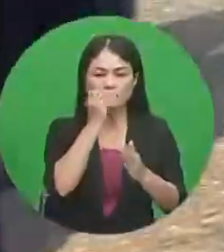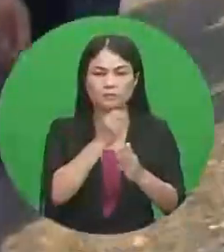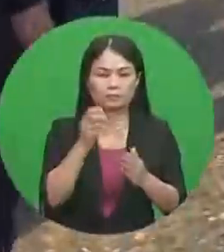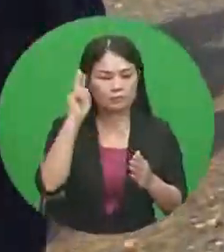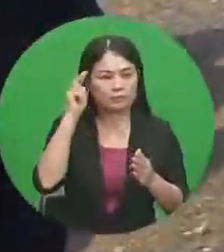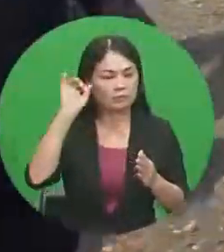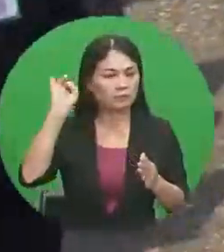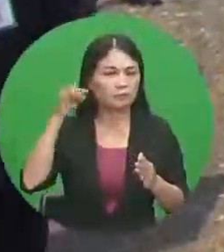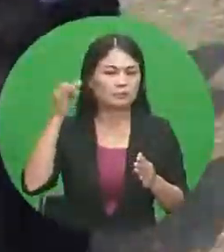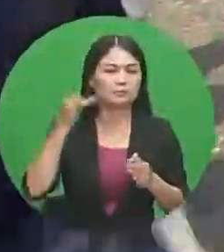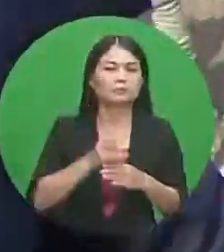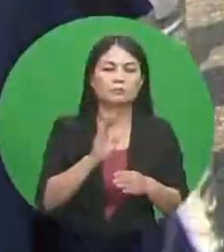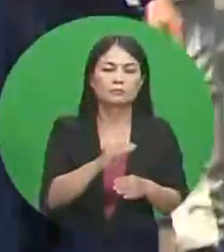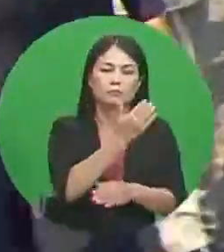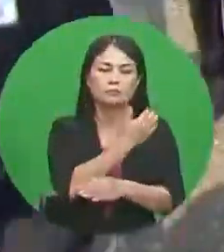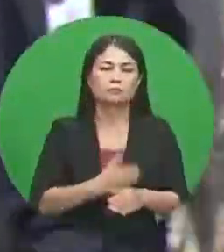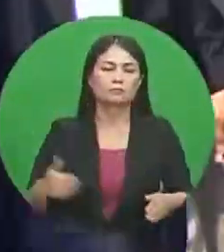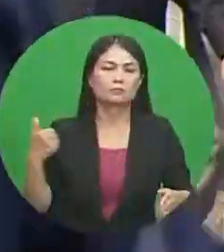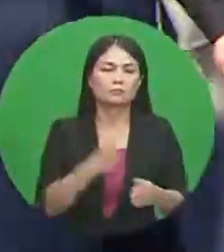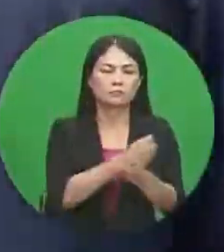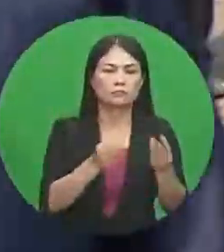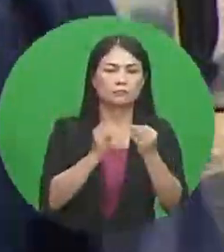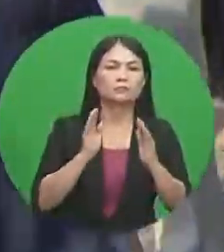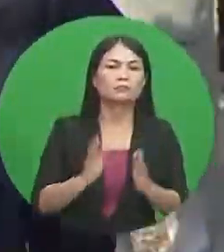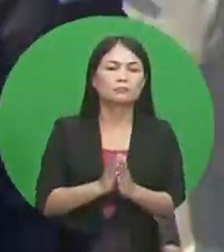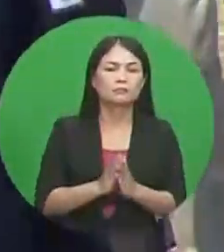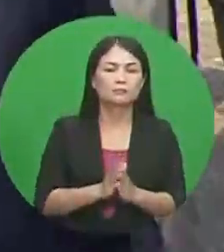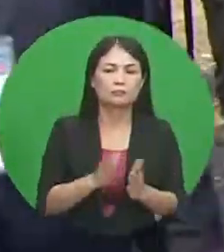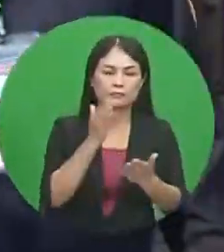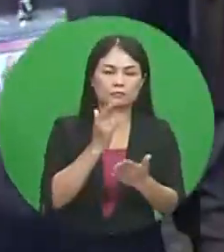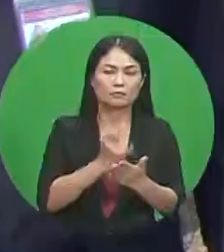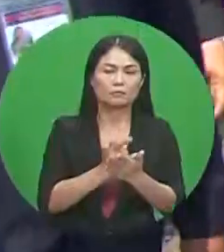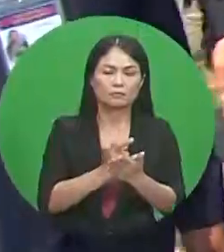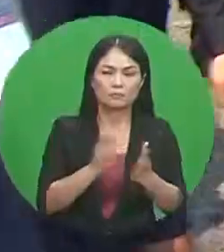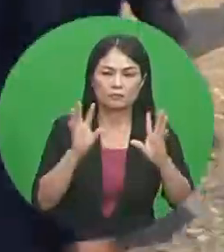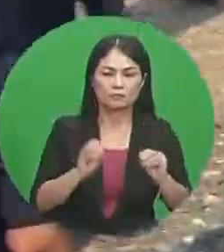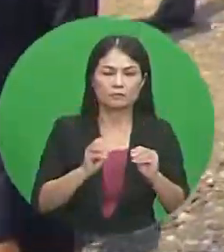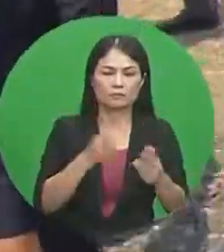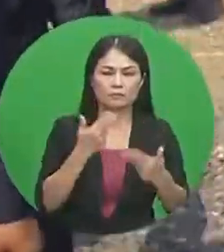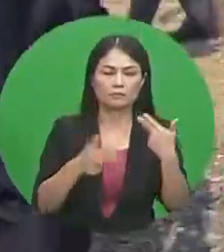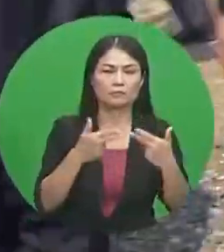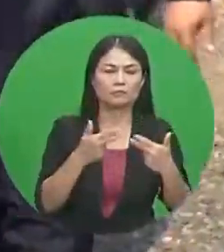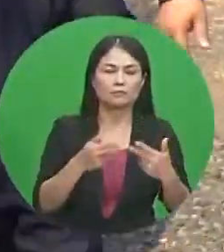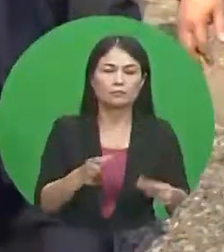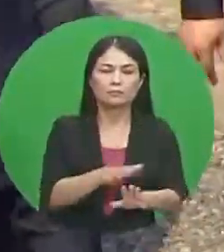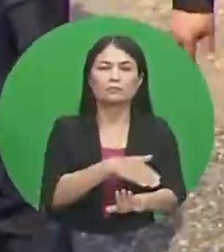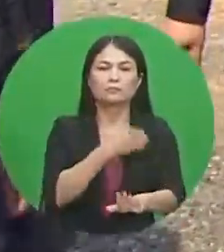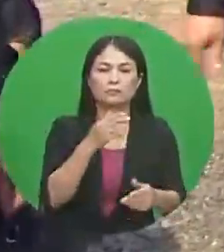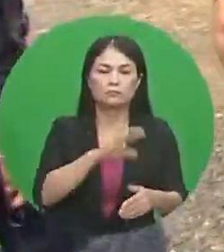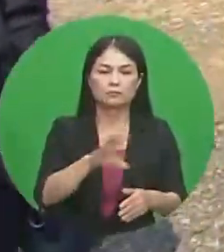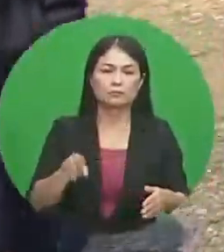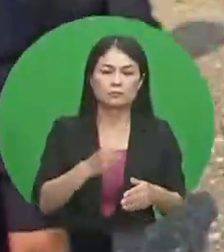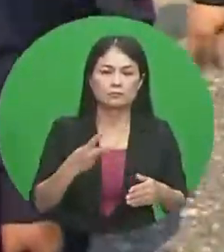យោបាយឈ្នះឈ្នះរបស់សម្ដេចតេជោនាយករដ្ឋមន្ត្រីដែលបានបញ្ចប់ទាំងស្រុងនៅសង្គ្រាមដ៏រ៉ាំរ៉ៃរវាងខ្មែរនិង